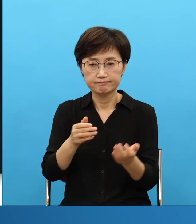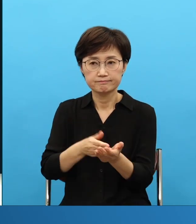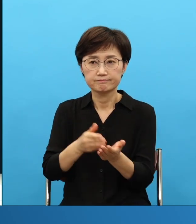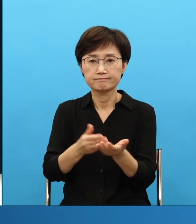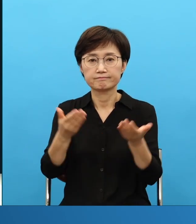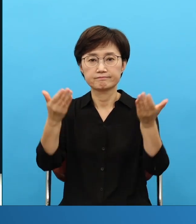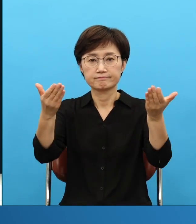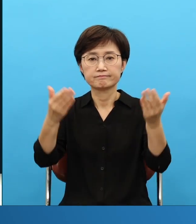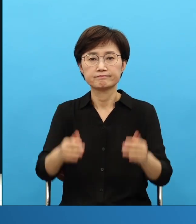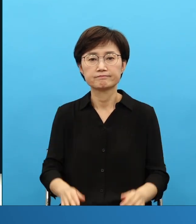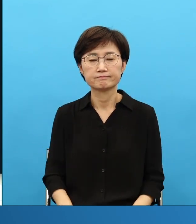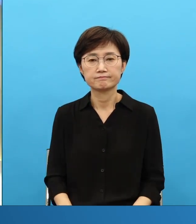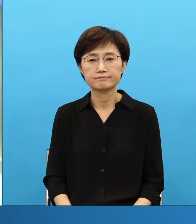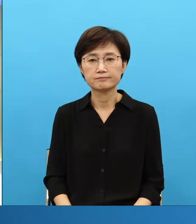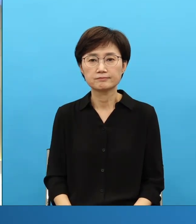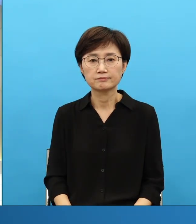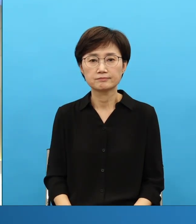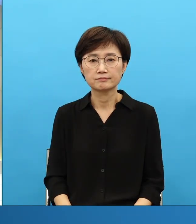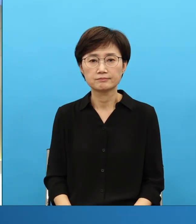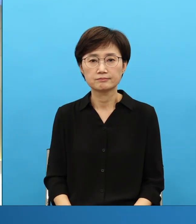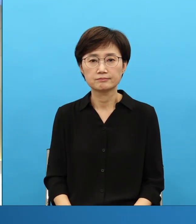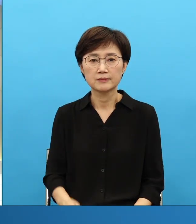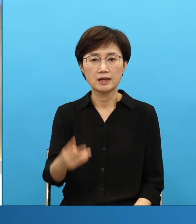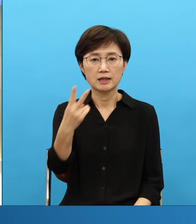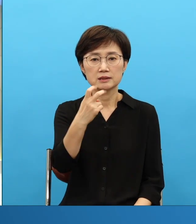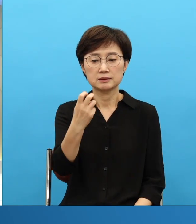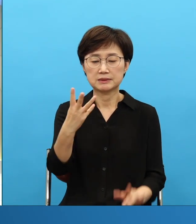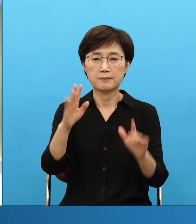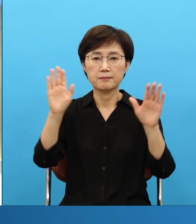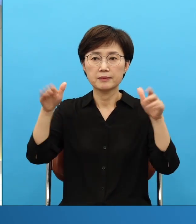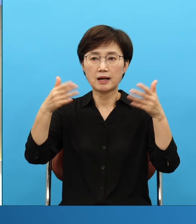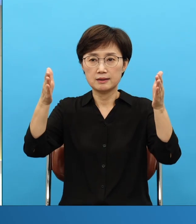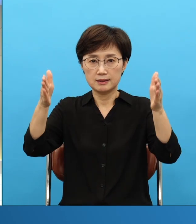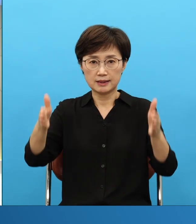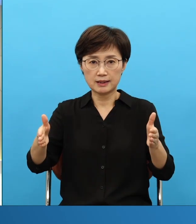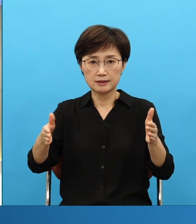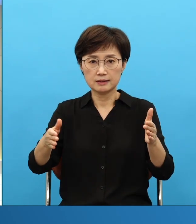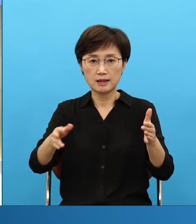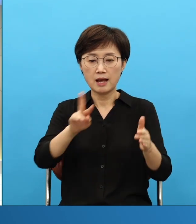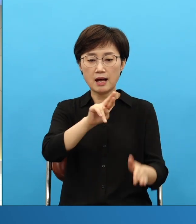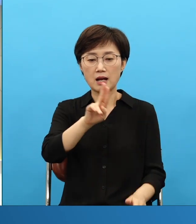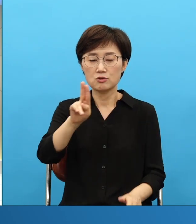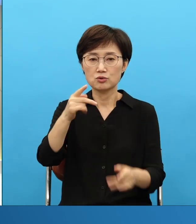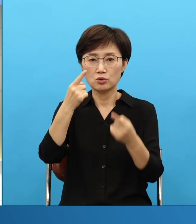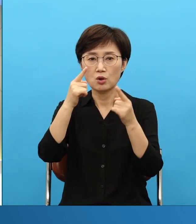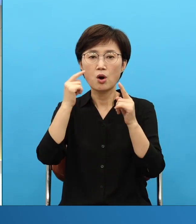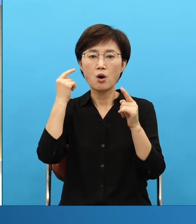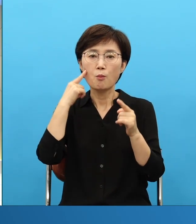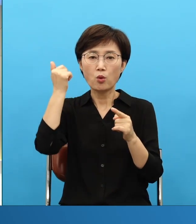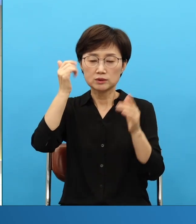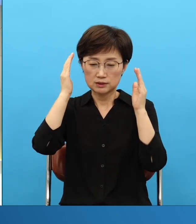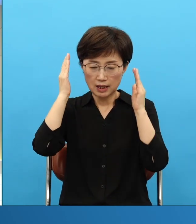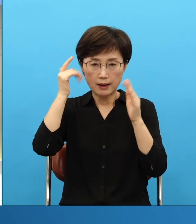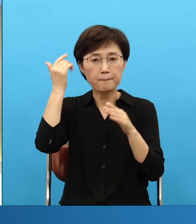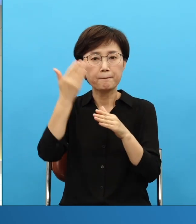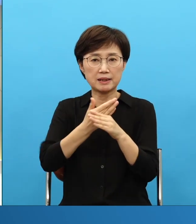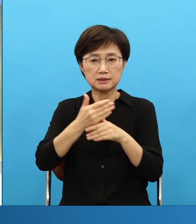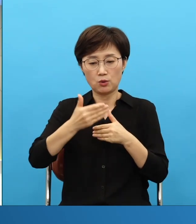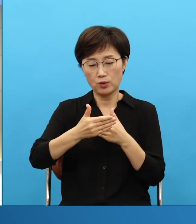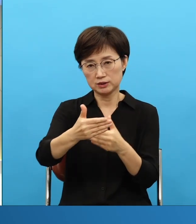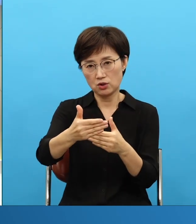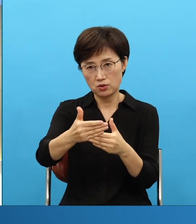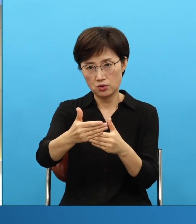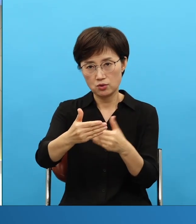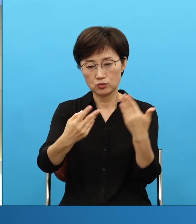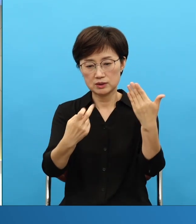안녕하십니까. RUTC 뉴스입니다. 2023 가을학기 랩넌트 대학 안류 목회학 박사과정이 지난